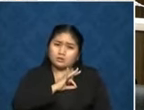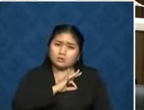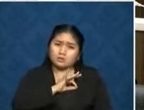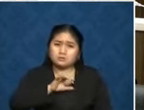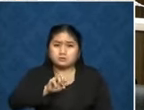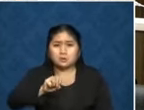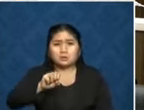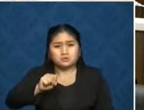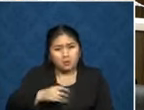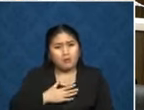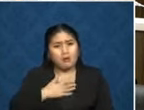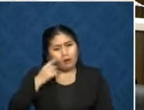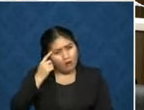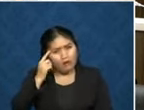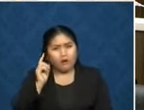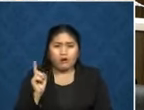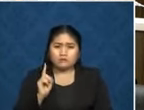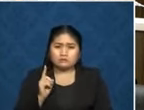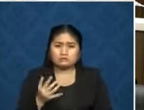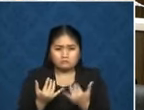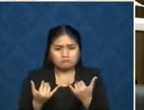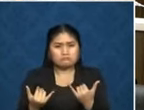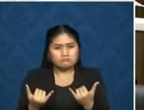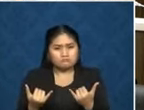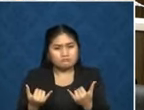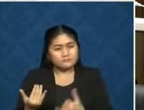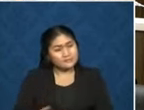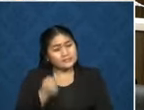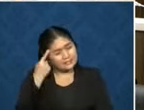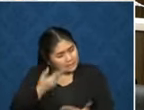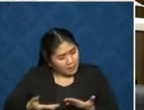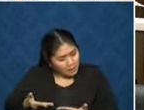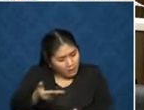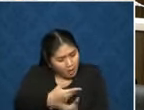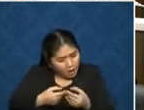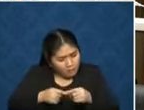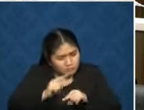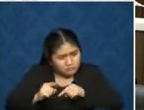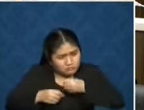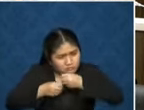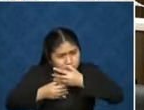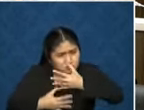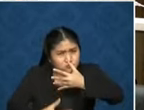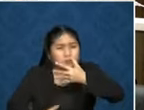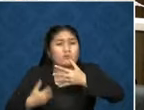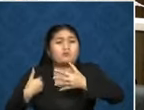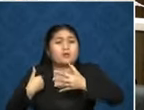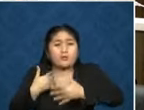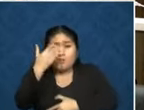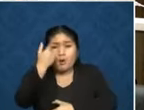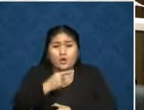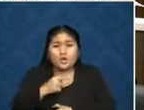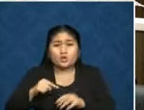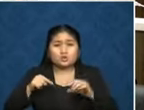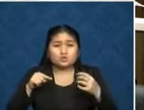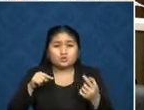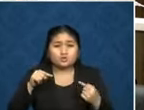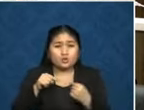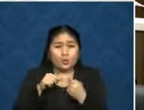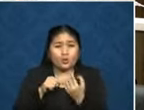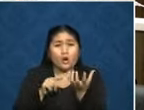ทนผมคิดว่าสภาแห่งนี้เนี่ยควรจะต้องพิจารณาหลายๆเรื่องซึ่งเรื่องนี้ในยุโรปก็ออก